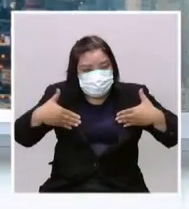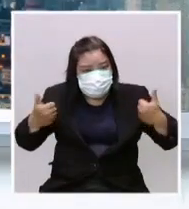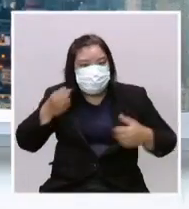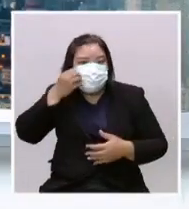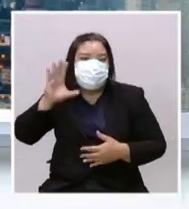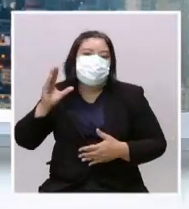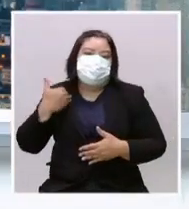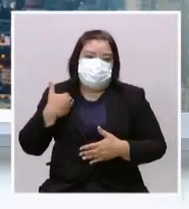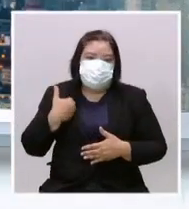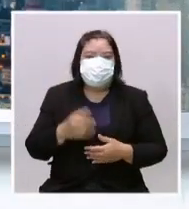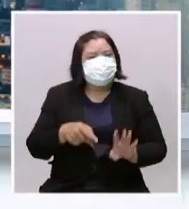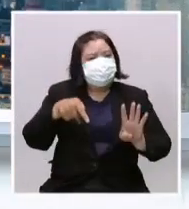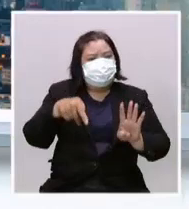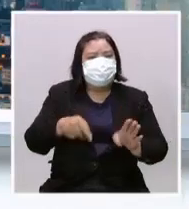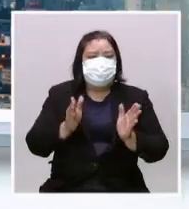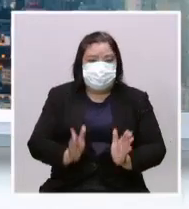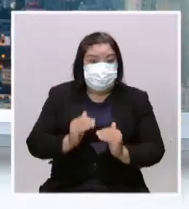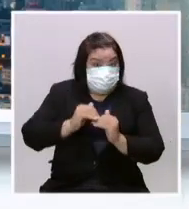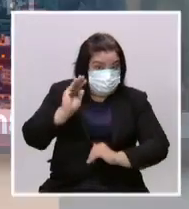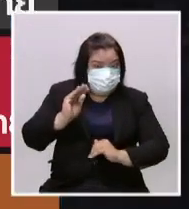มีเกือบ 4,000 รายค่ะ